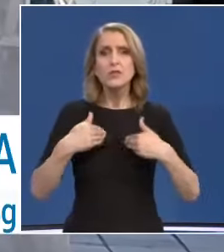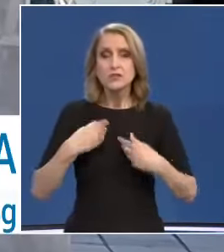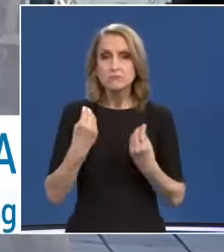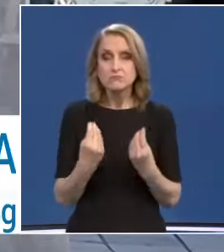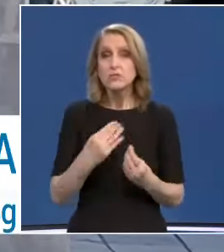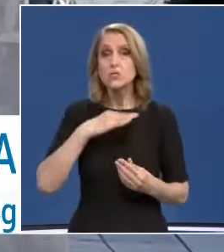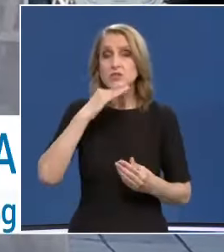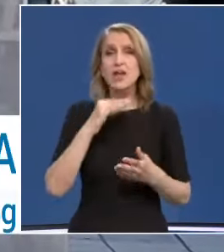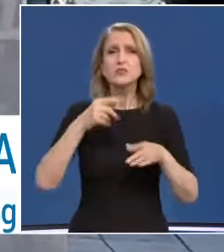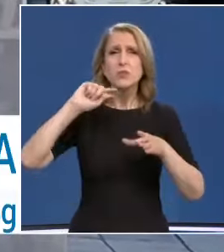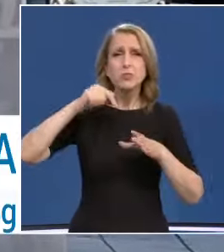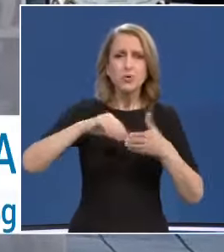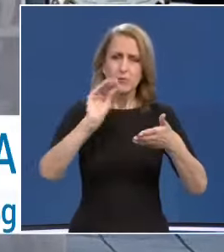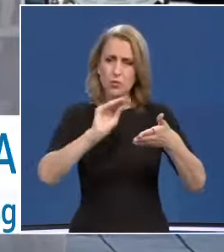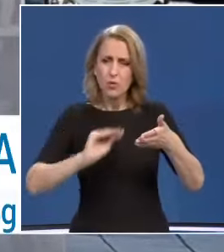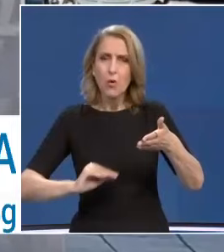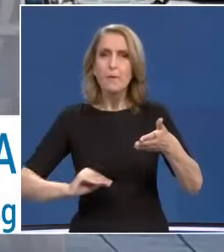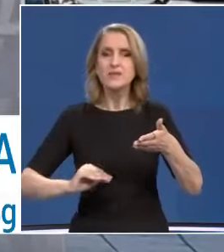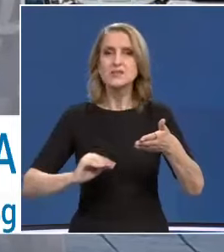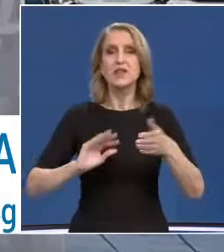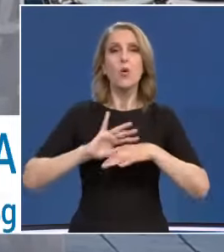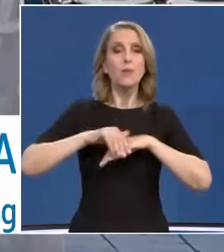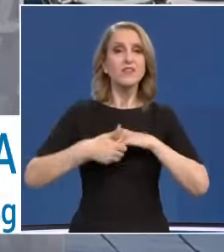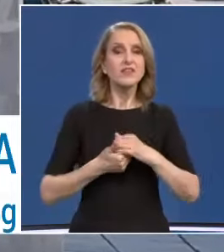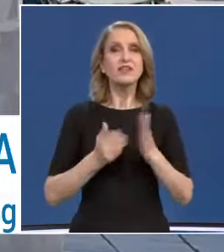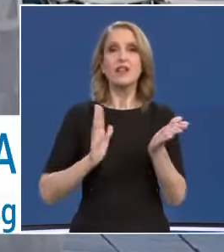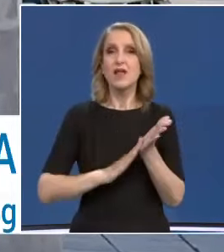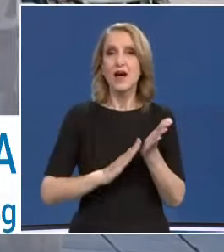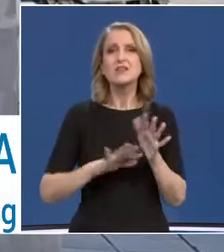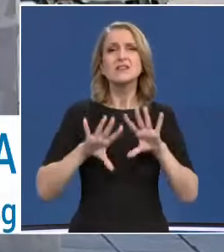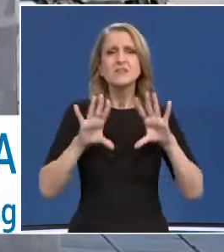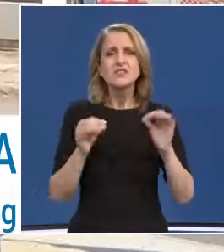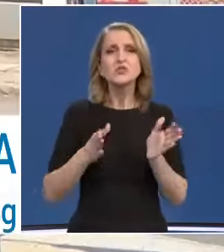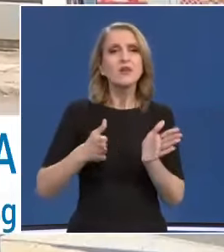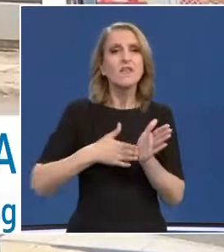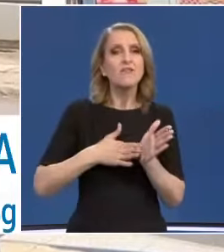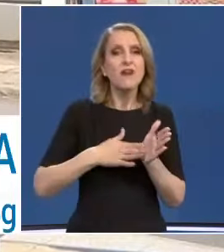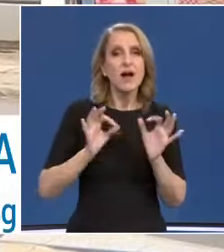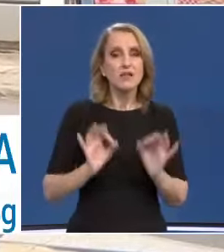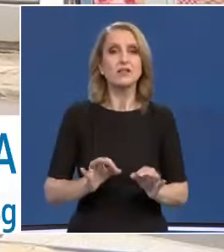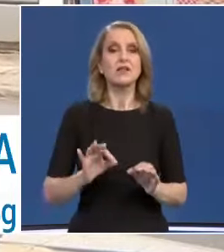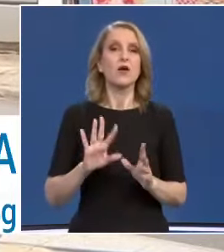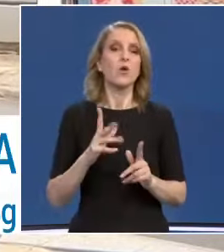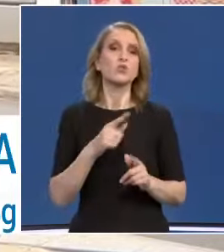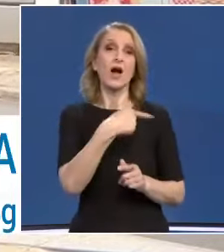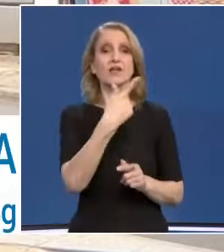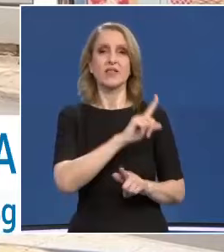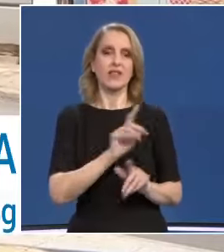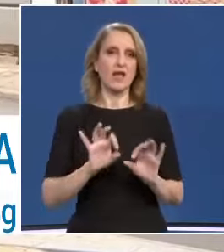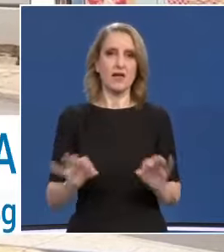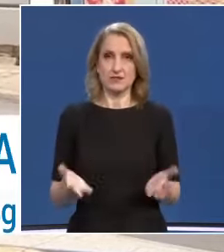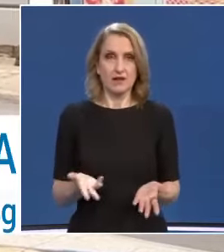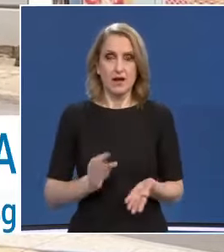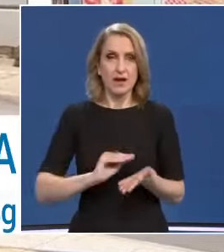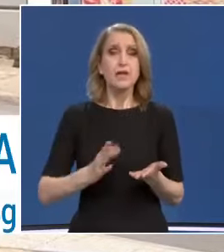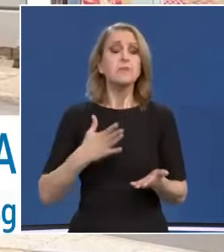описано по-нататък в изложението в обвинителния акт, точно тези факти, които се твърди, че са недоизяснени. Според прокуратурата